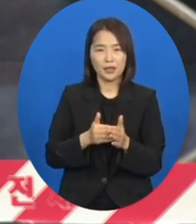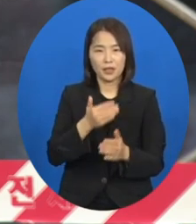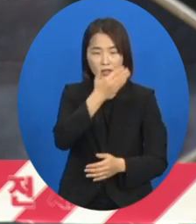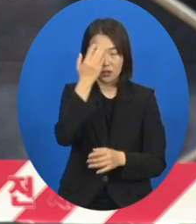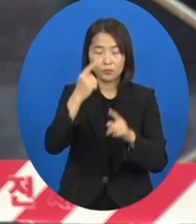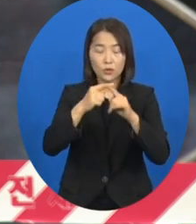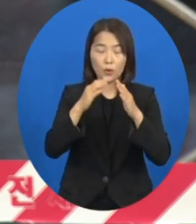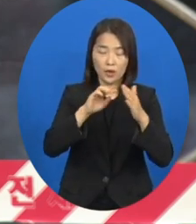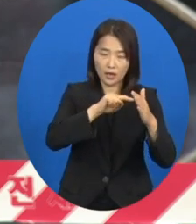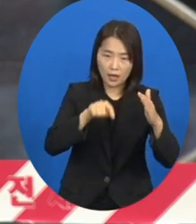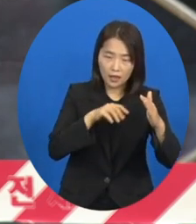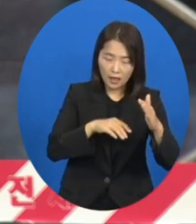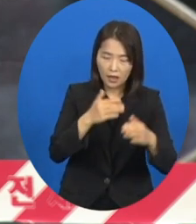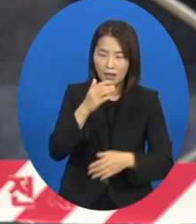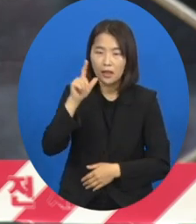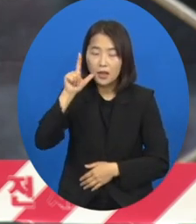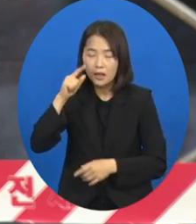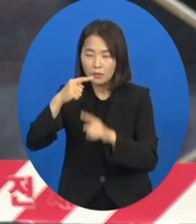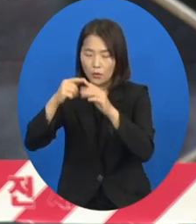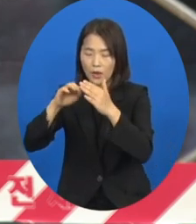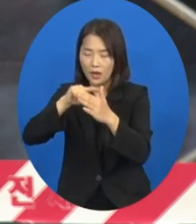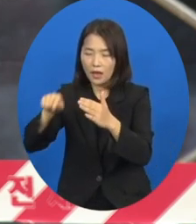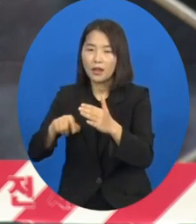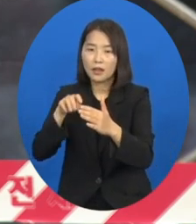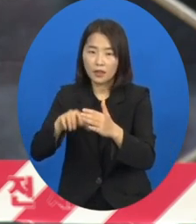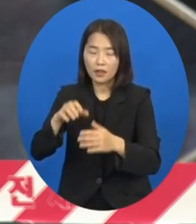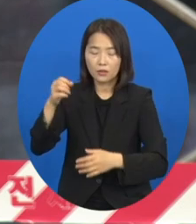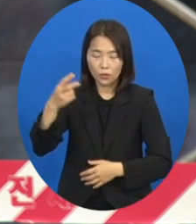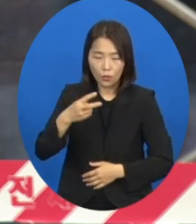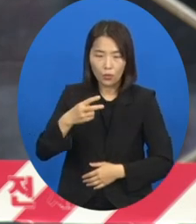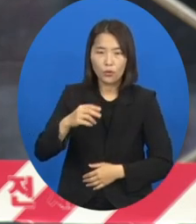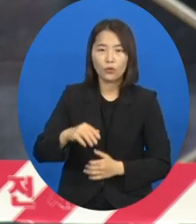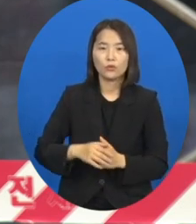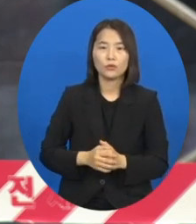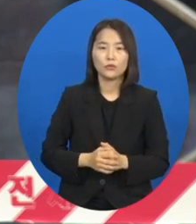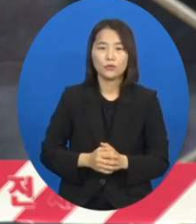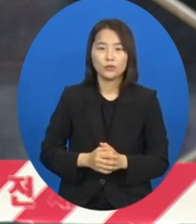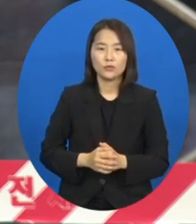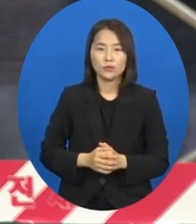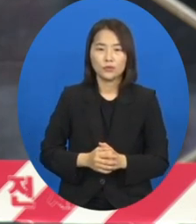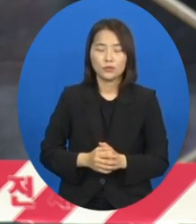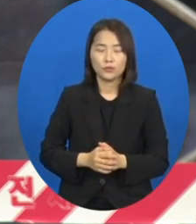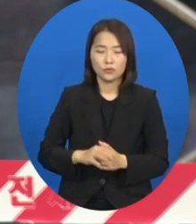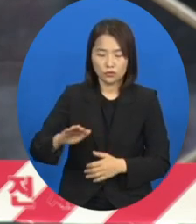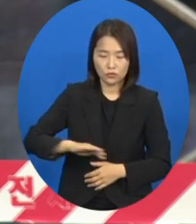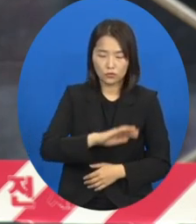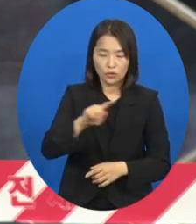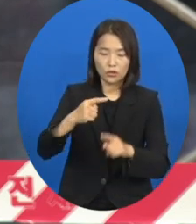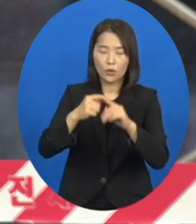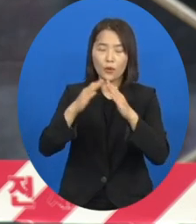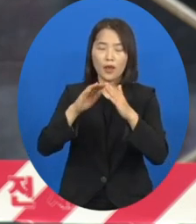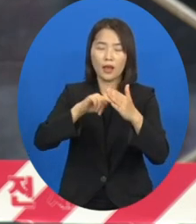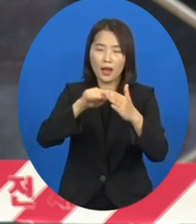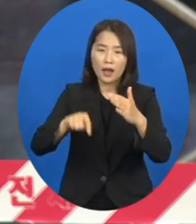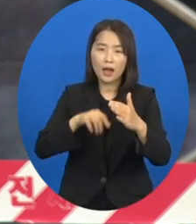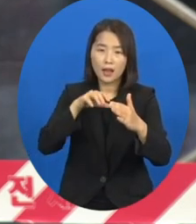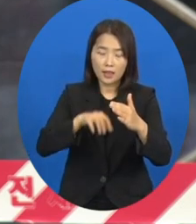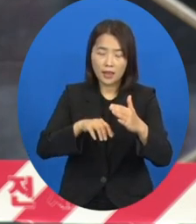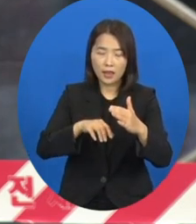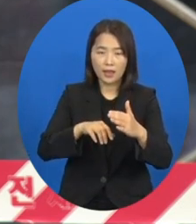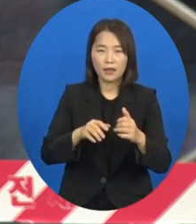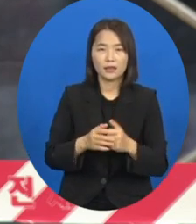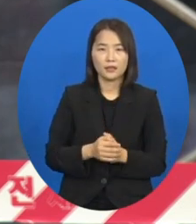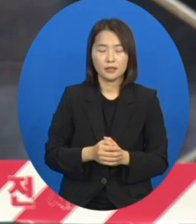안에서 또 갈래교회 안에서 그리고 또 우리 본교회 기획위원회 안에서 크고 작은 위대한 결정들을 해나가는